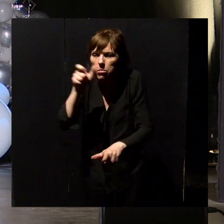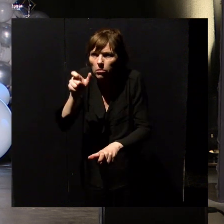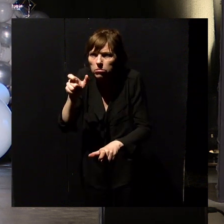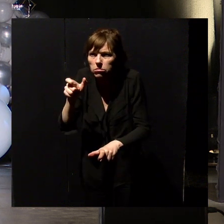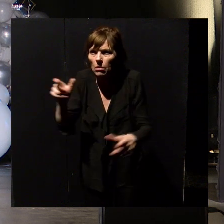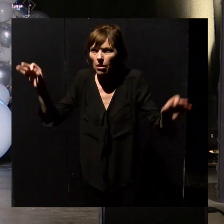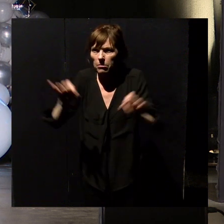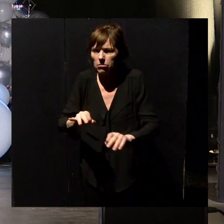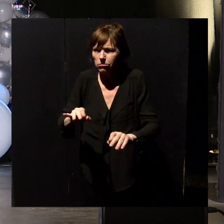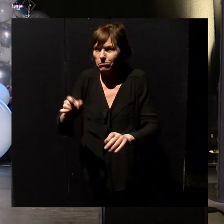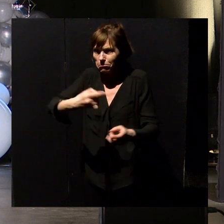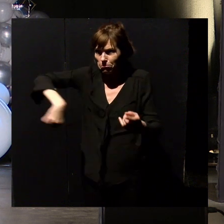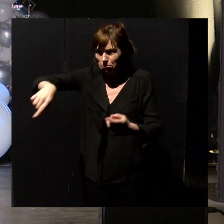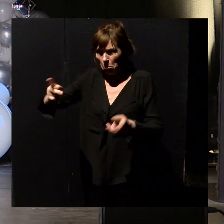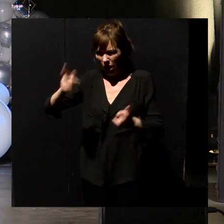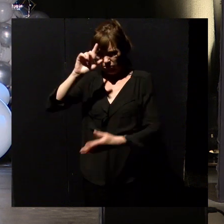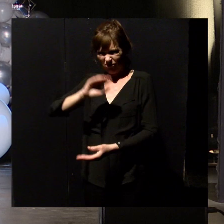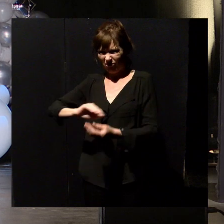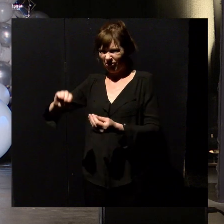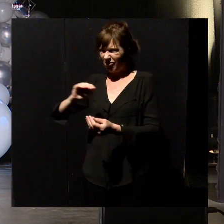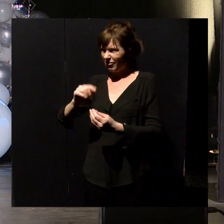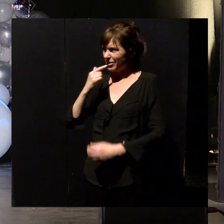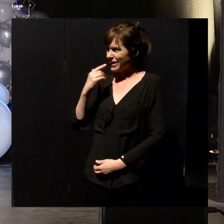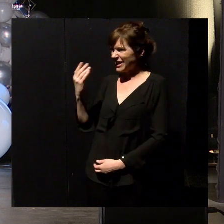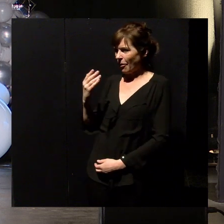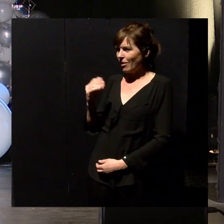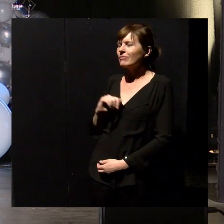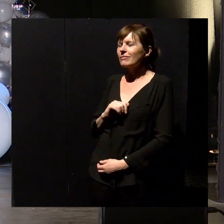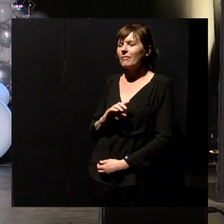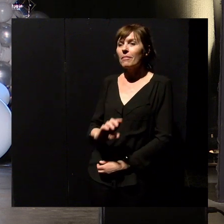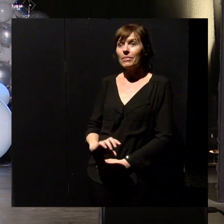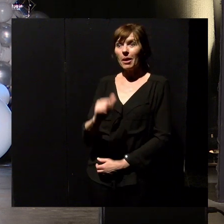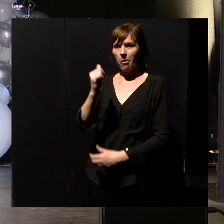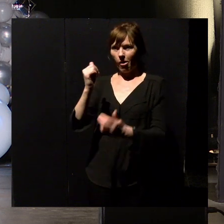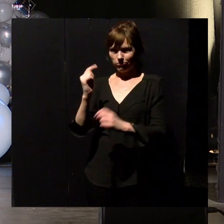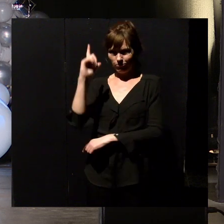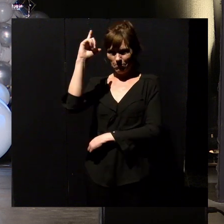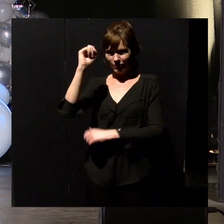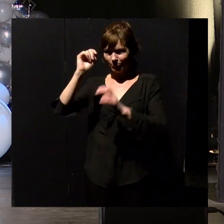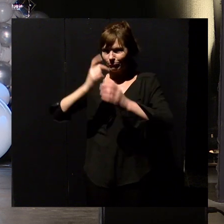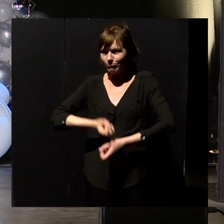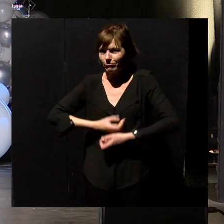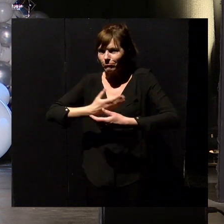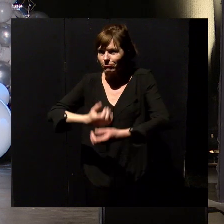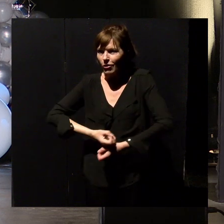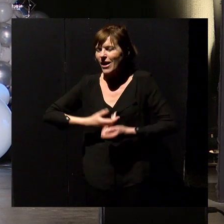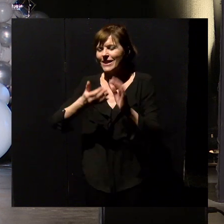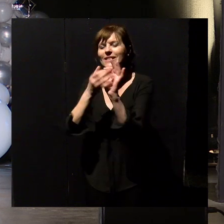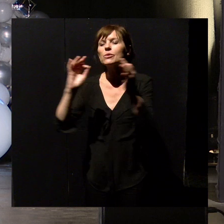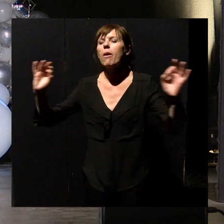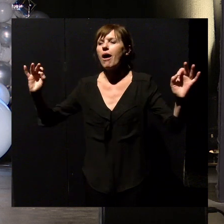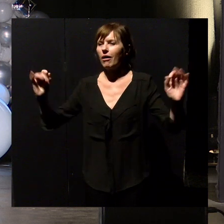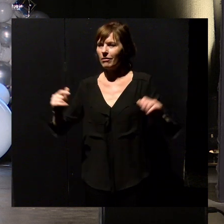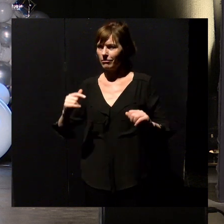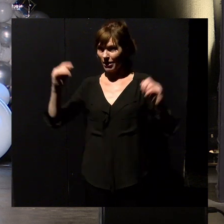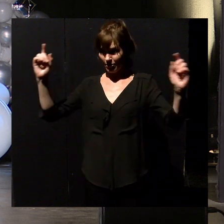raconter? Et donc je vais raconter et commencer cette histoire par vous dire d'abord comment